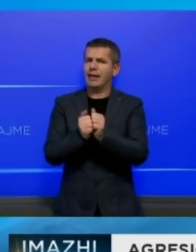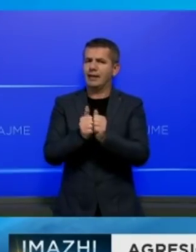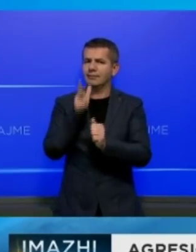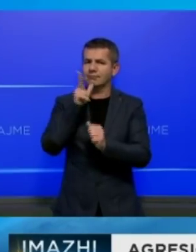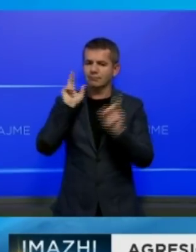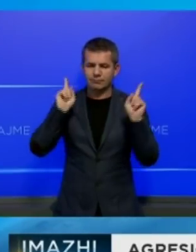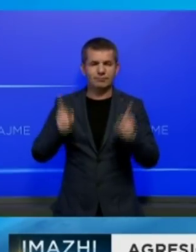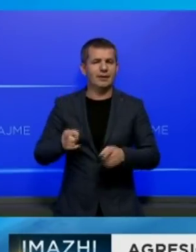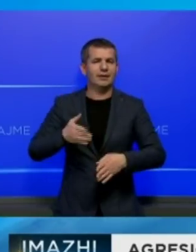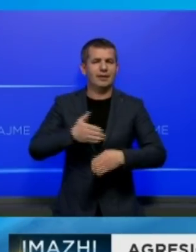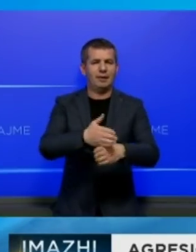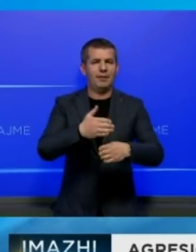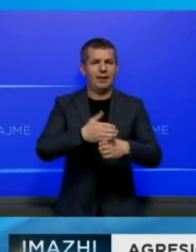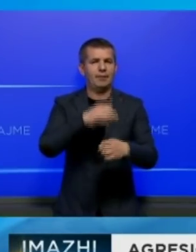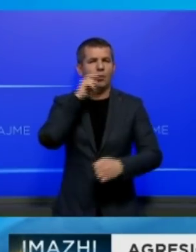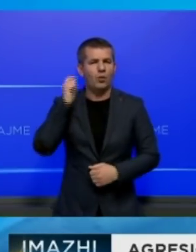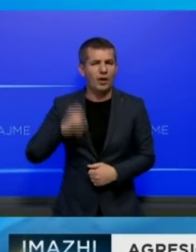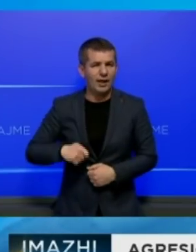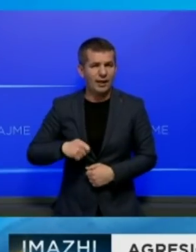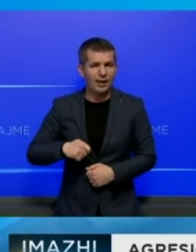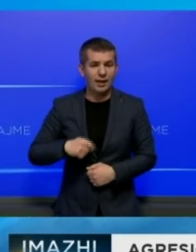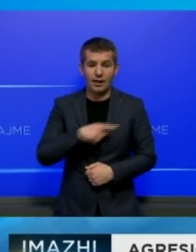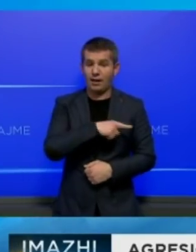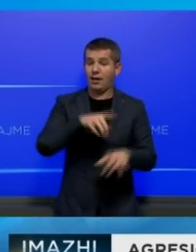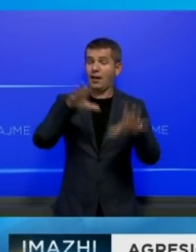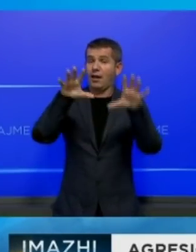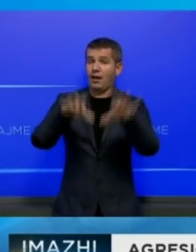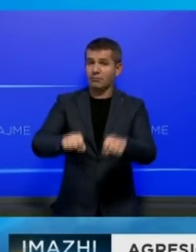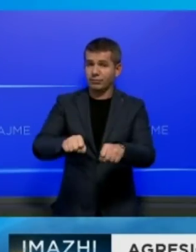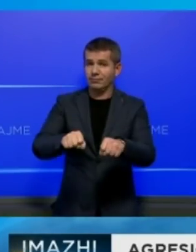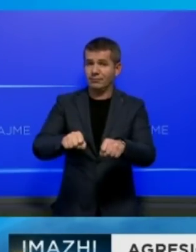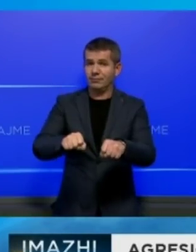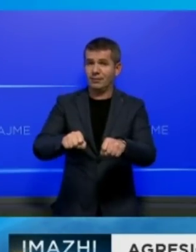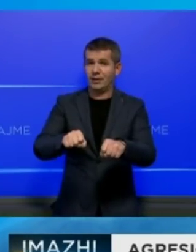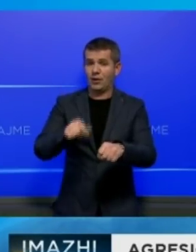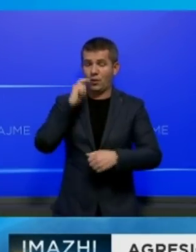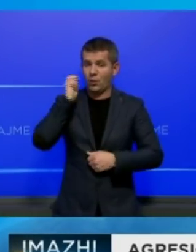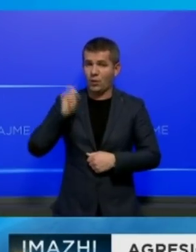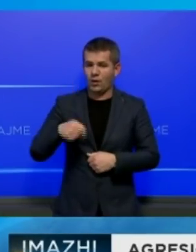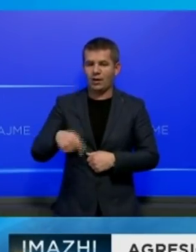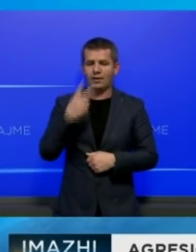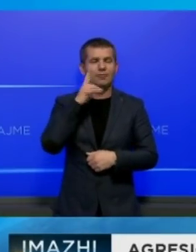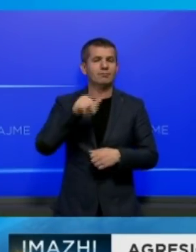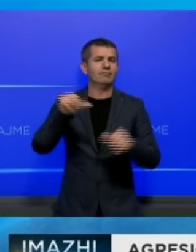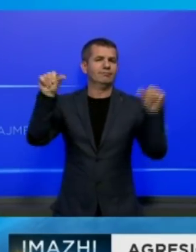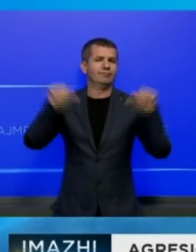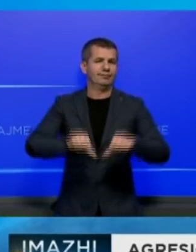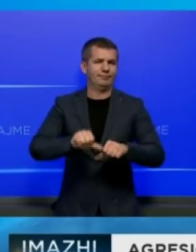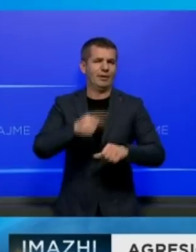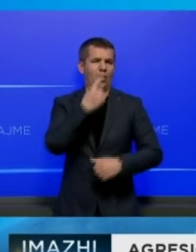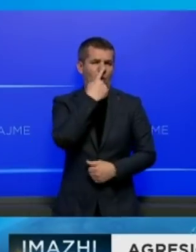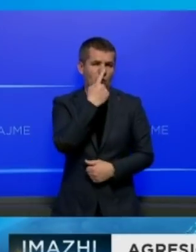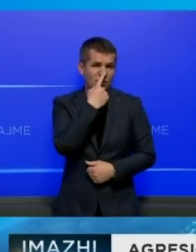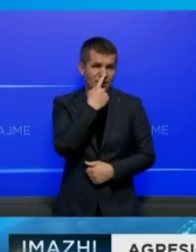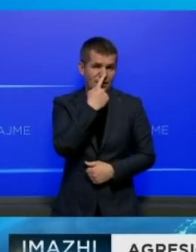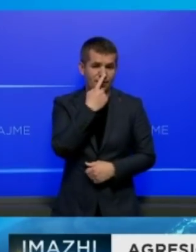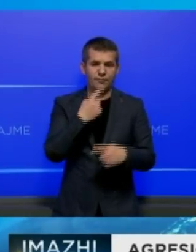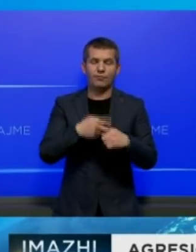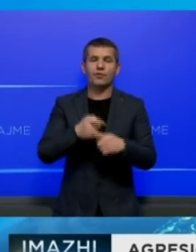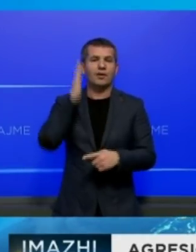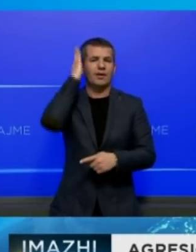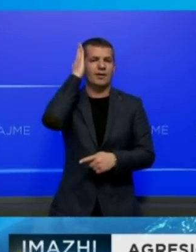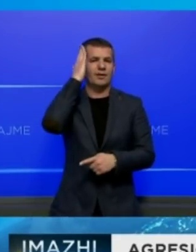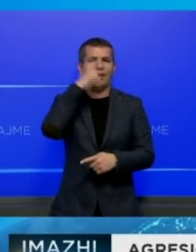së ofruar për Ukrainën. Pushtimi i Ukrainës nga Putini do të jetë një dështim strategjik për Kremlinin dhe do të shkatërrojë të